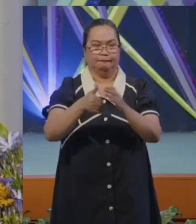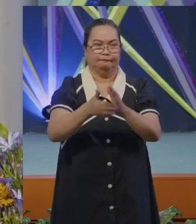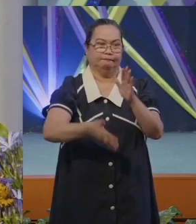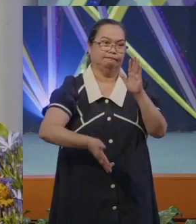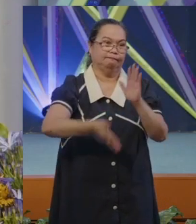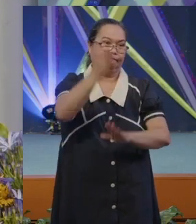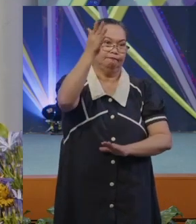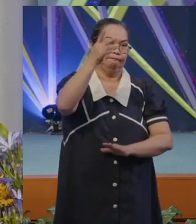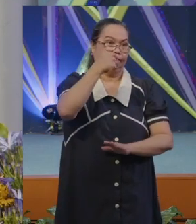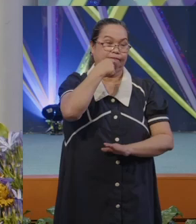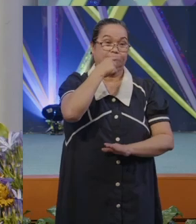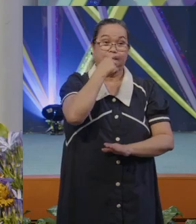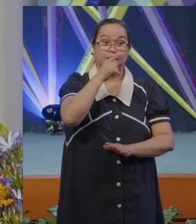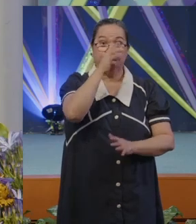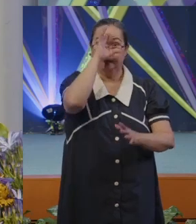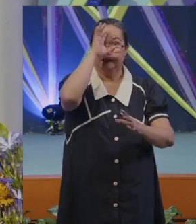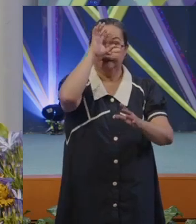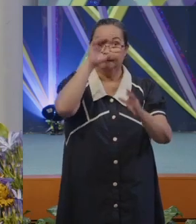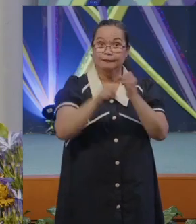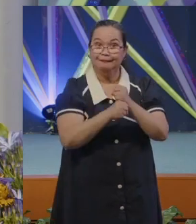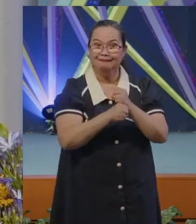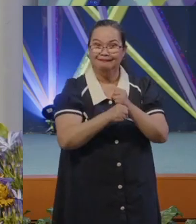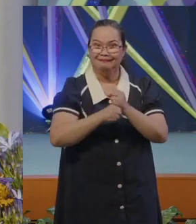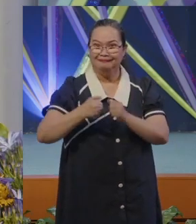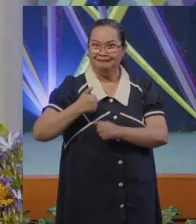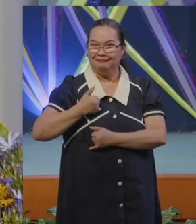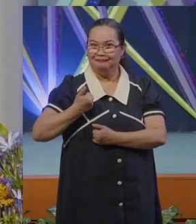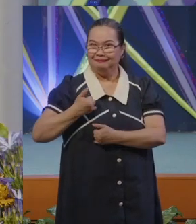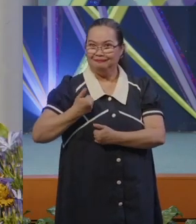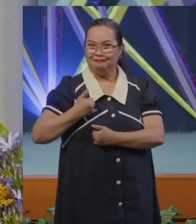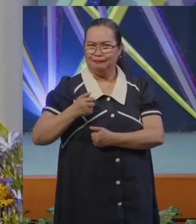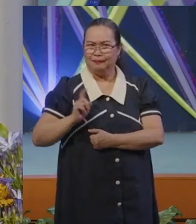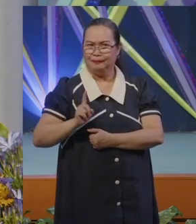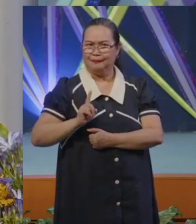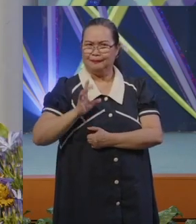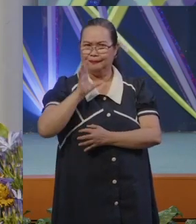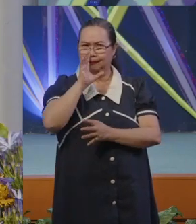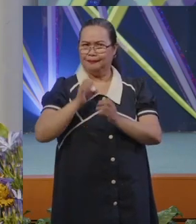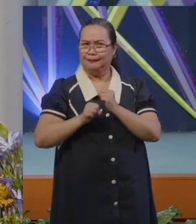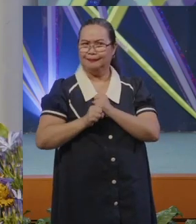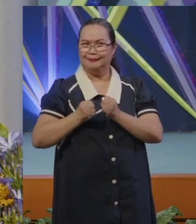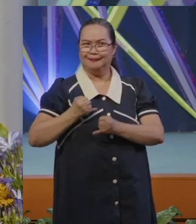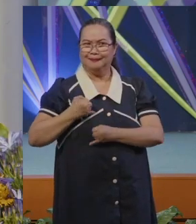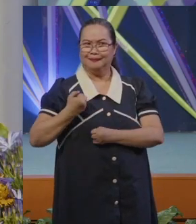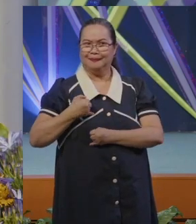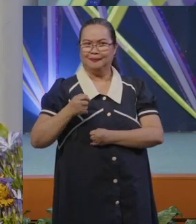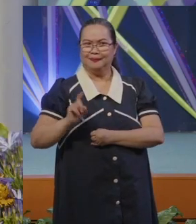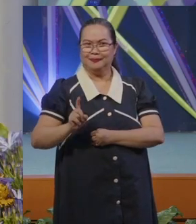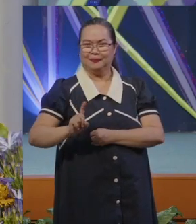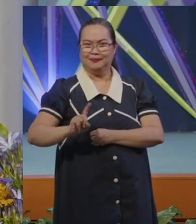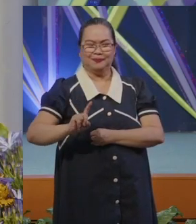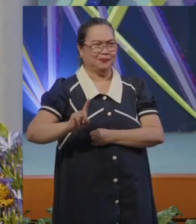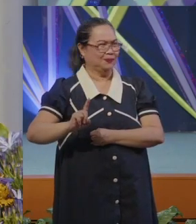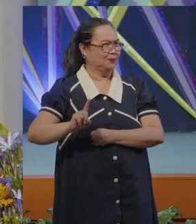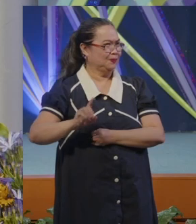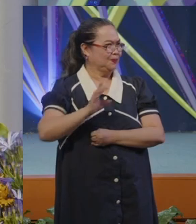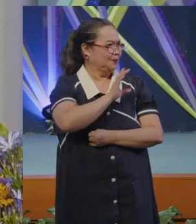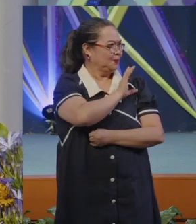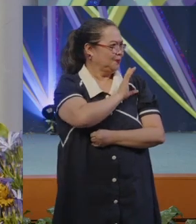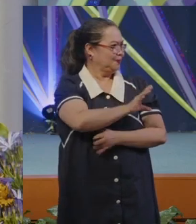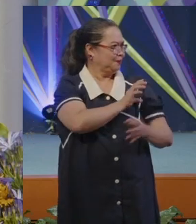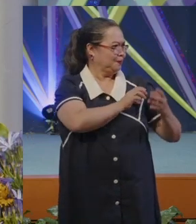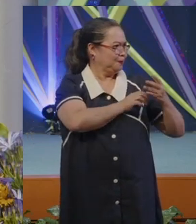Ano ang kumpiyansa ni Joshua? Yung po ang number 2. Ano ang kumpiyansa ni Joshua? What is his